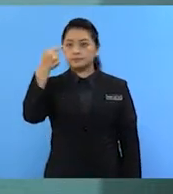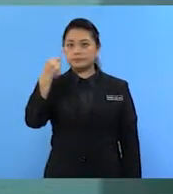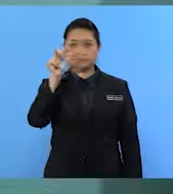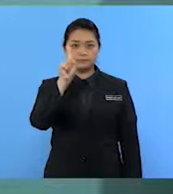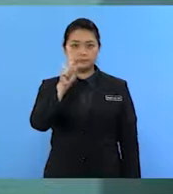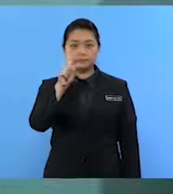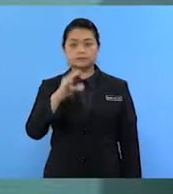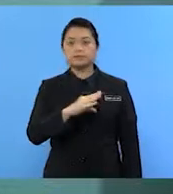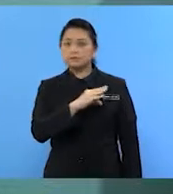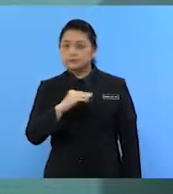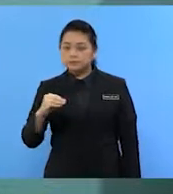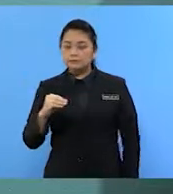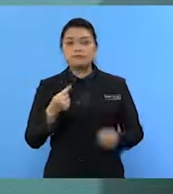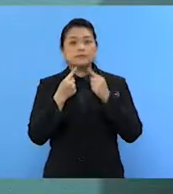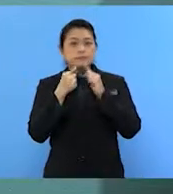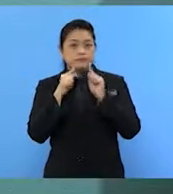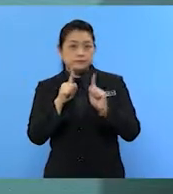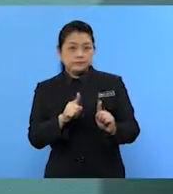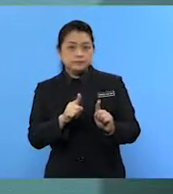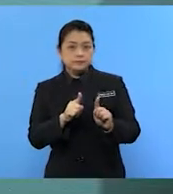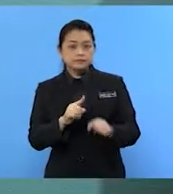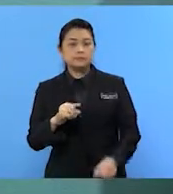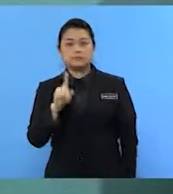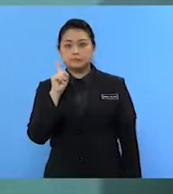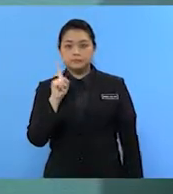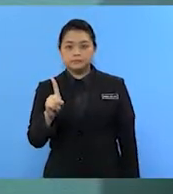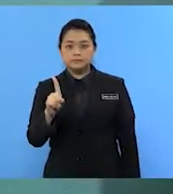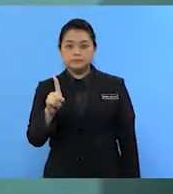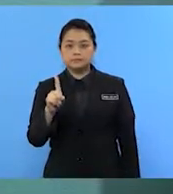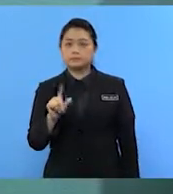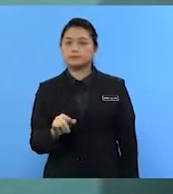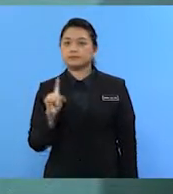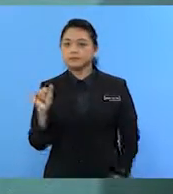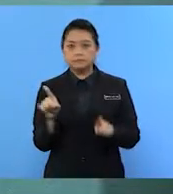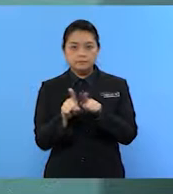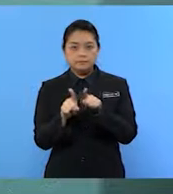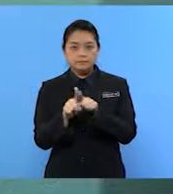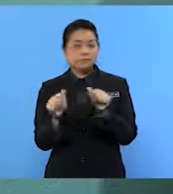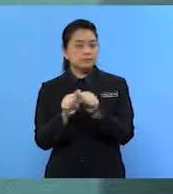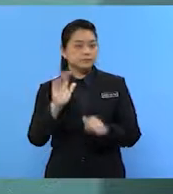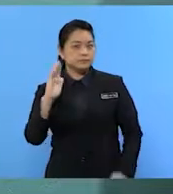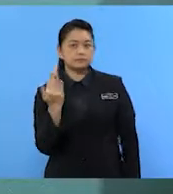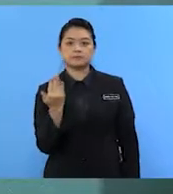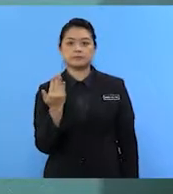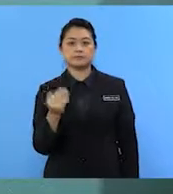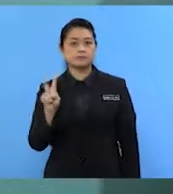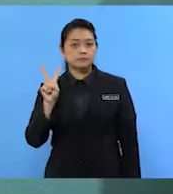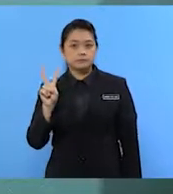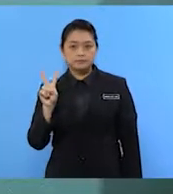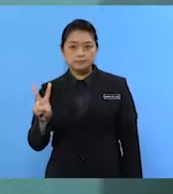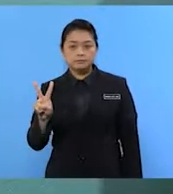2^-1 dan jawapannya ialah 1. Begitu juga sebaliknya.